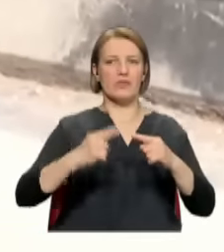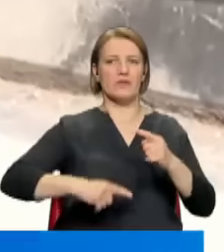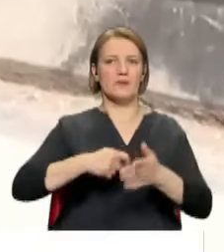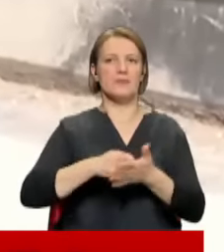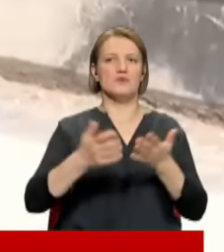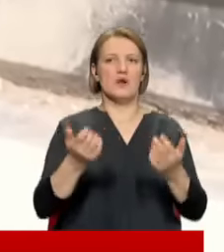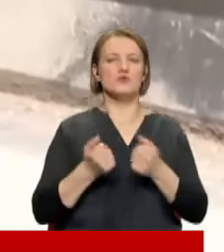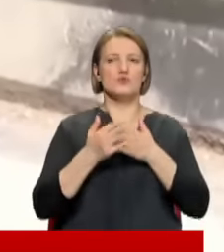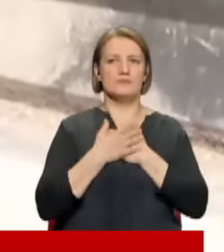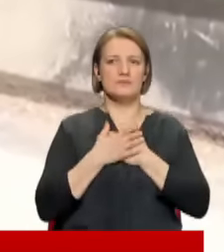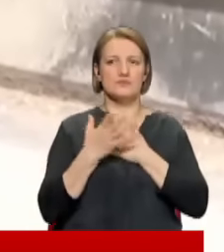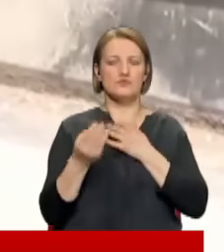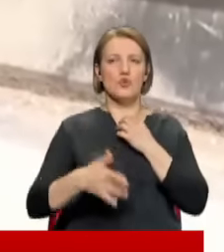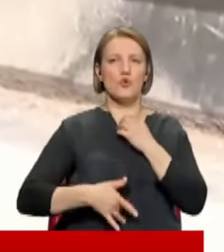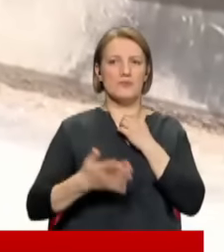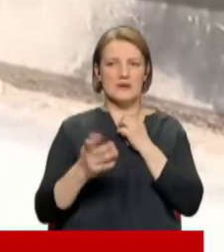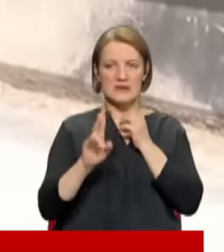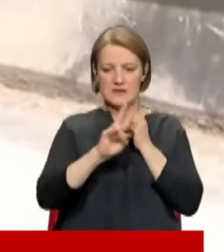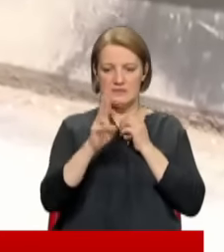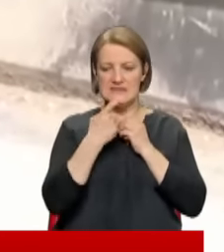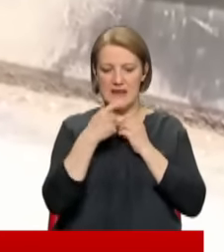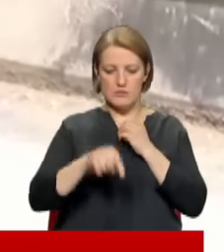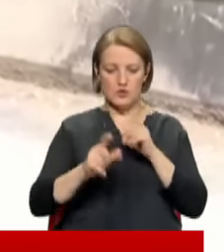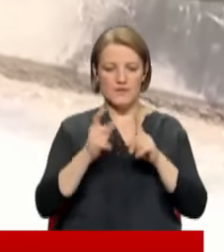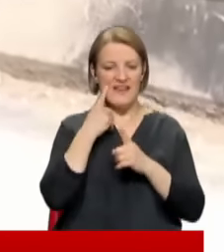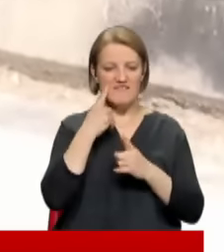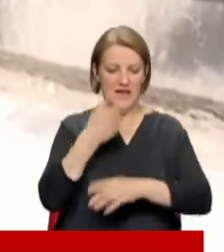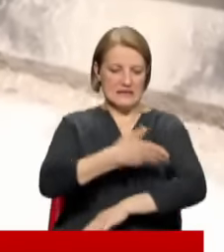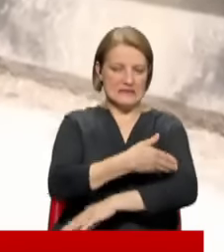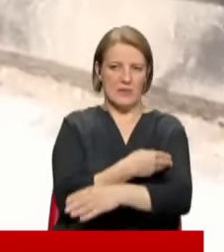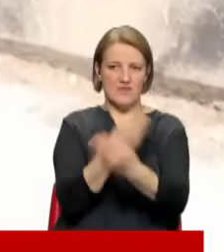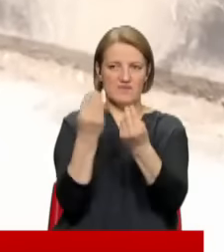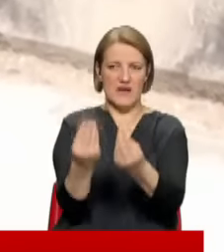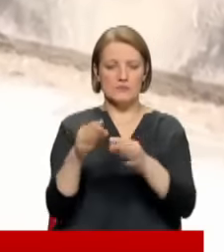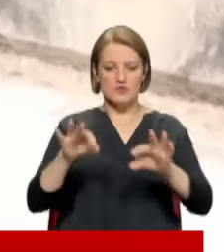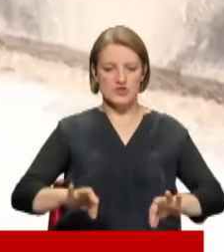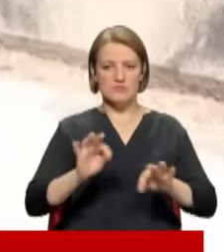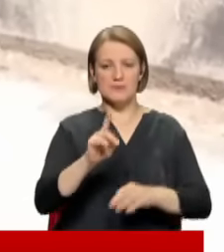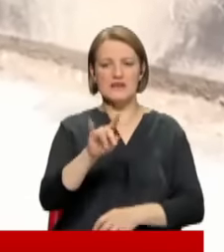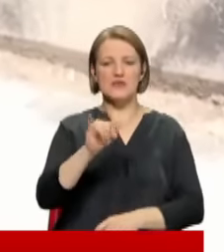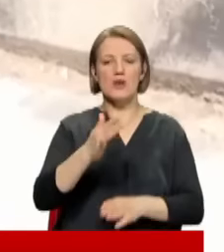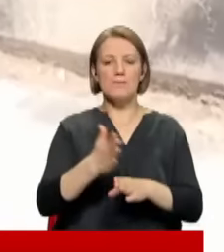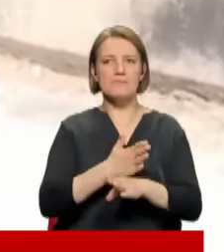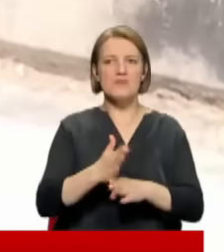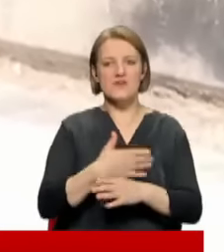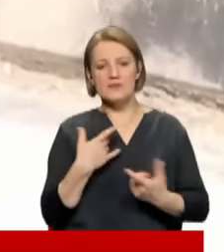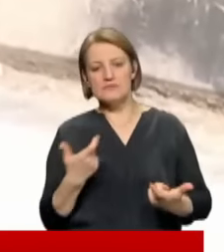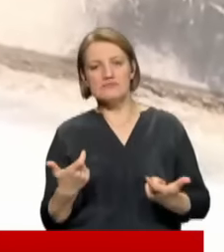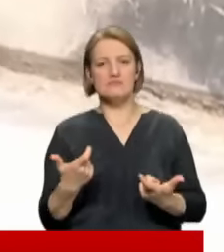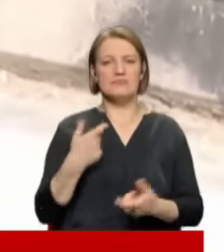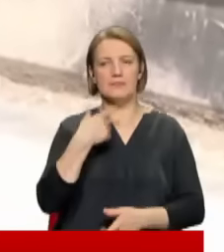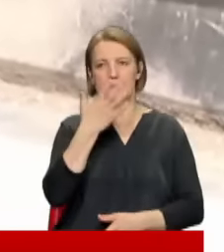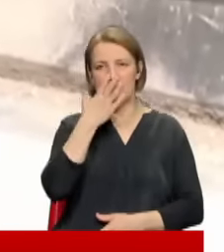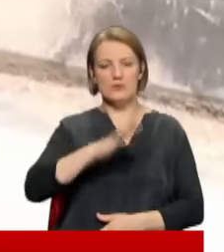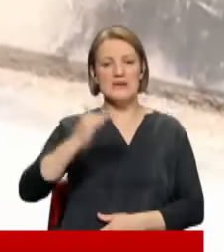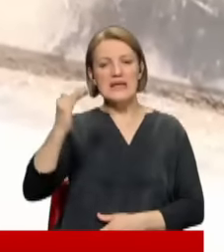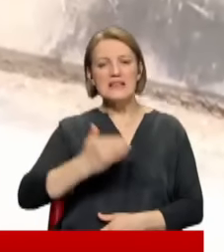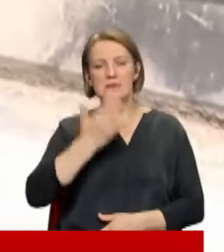maaş alıyorum. Çok komik. 20 sene ben bu devlete hizmet ettim. Şimdi 1 kilo meyvenin başını bekliyoruz.